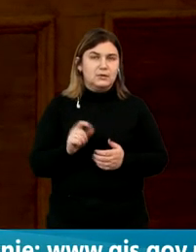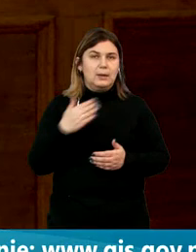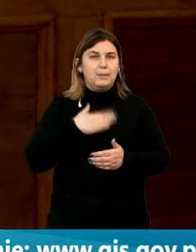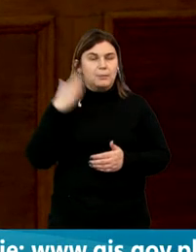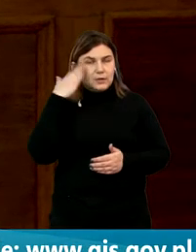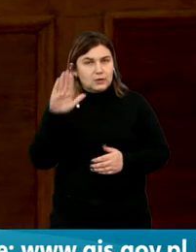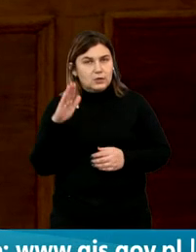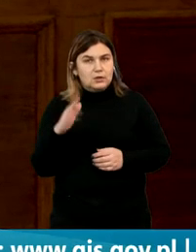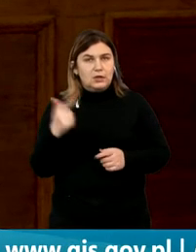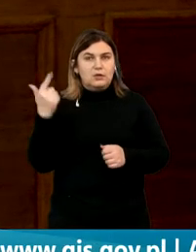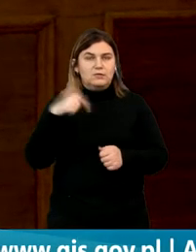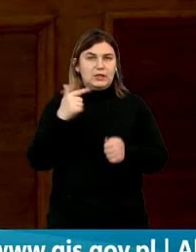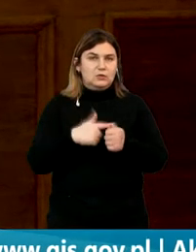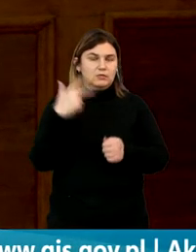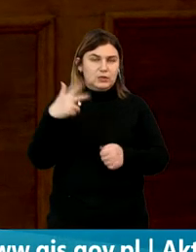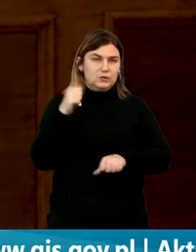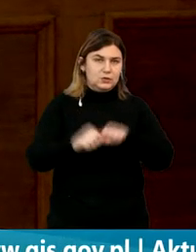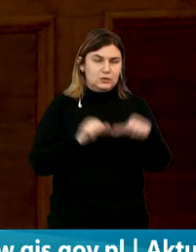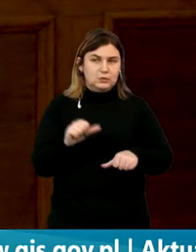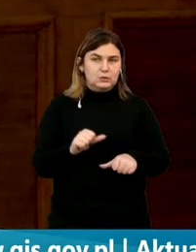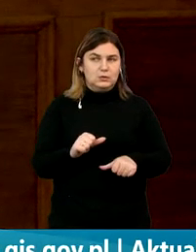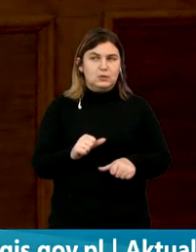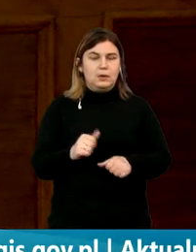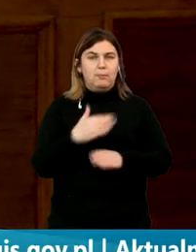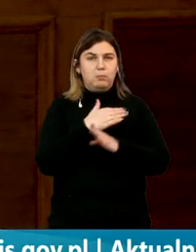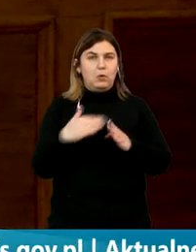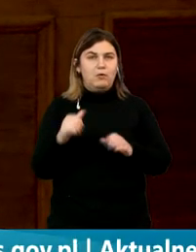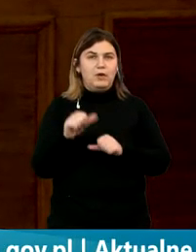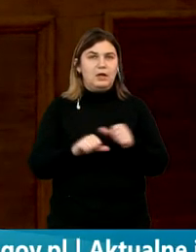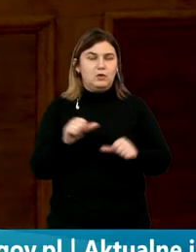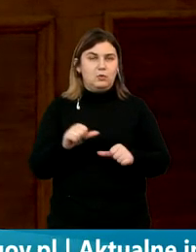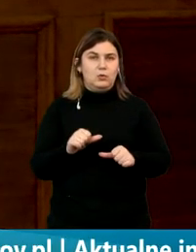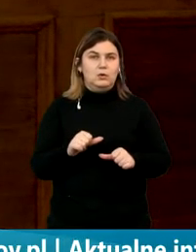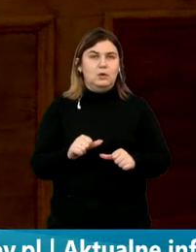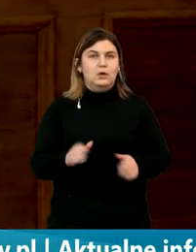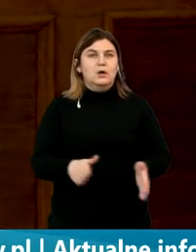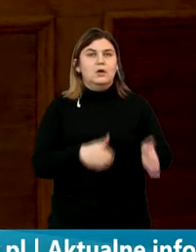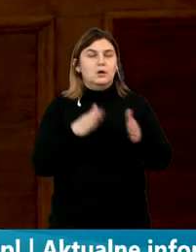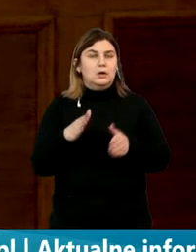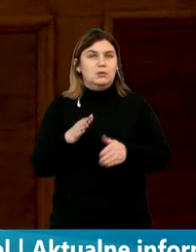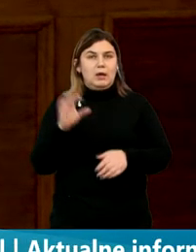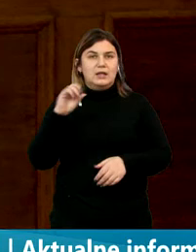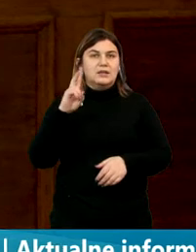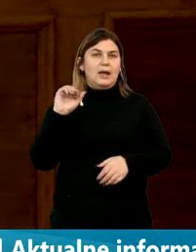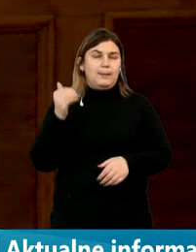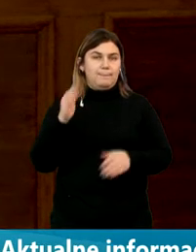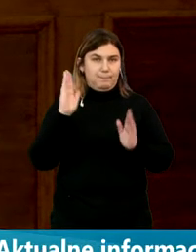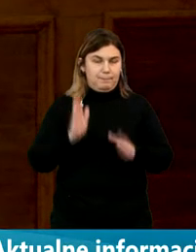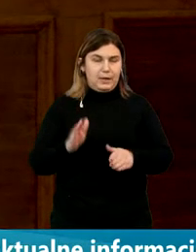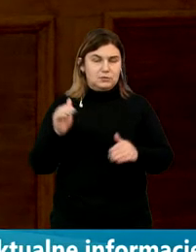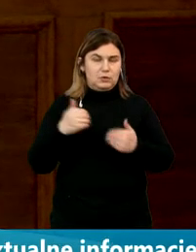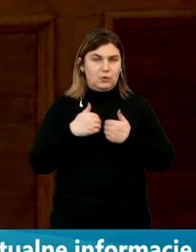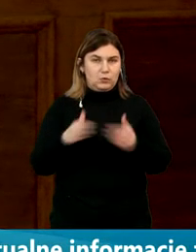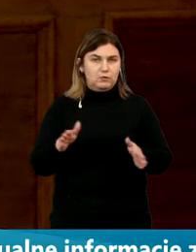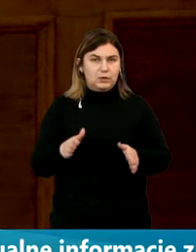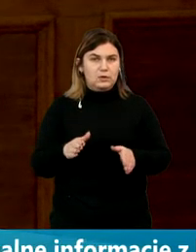że w 2023 roku, w połowie roku, kolej metropolitalna będzie mogła być uruchomiona,